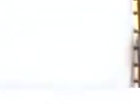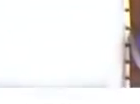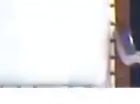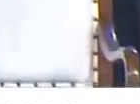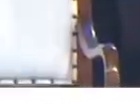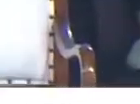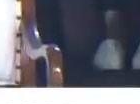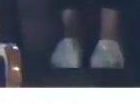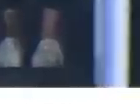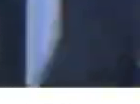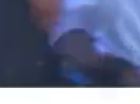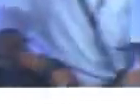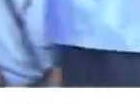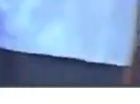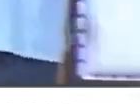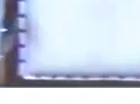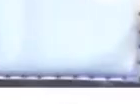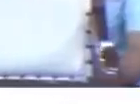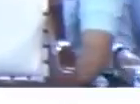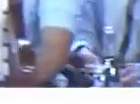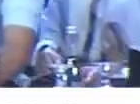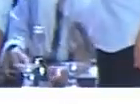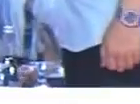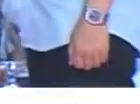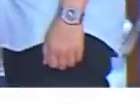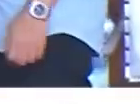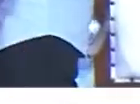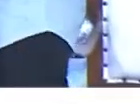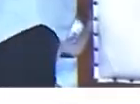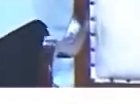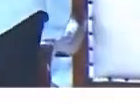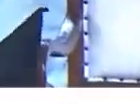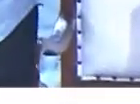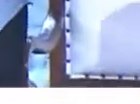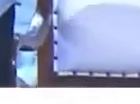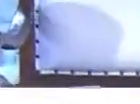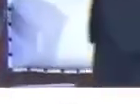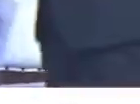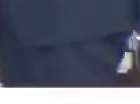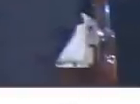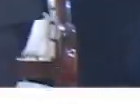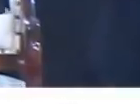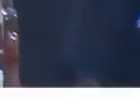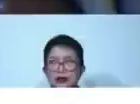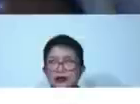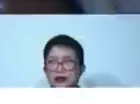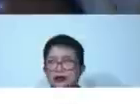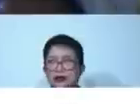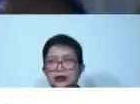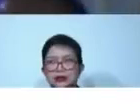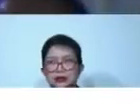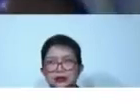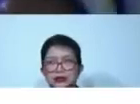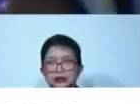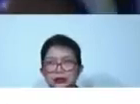adalah pertanyaan soal penyelesaian pelanggaran HAM kepada capres nomor urut 2 Prabowo Subianto. Izinkan saya harus